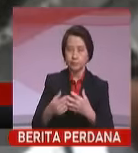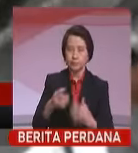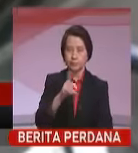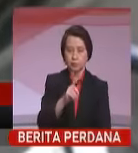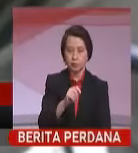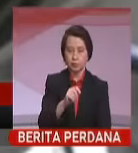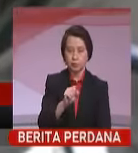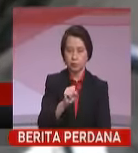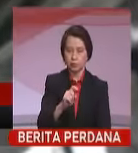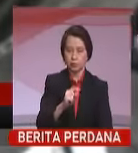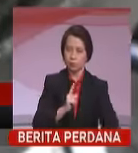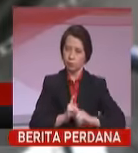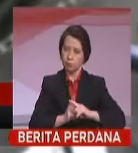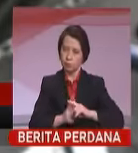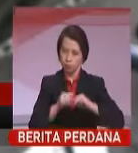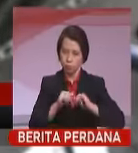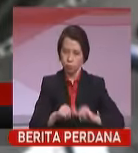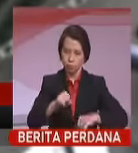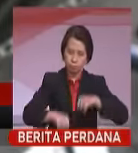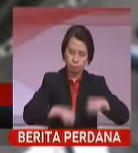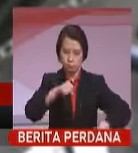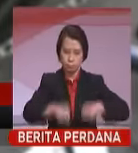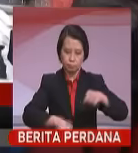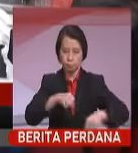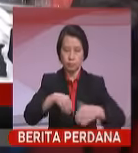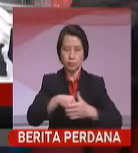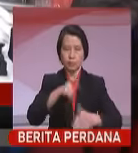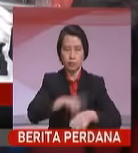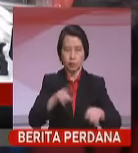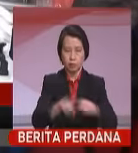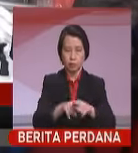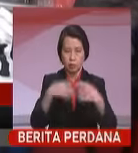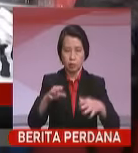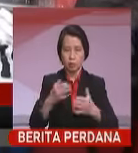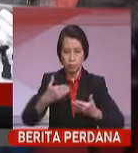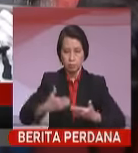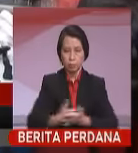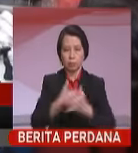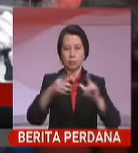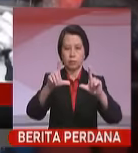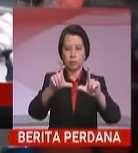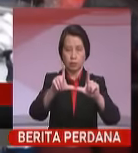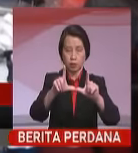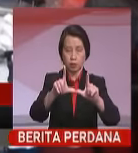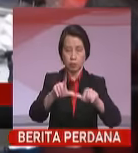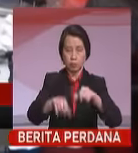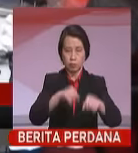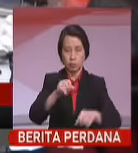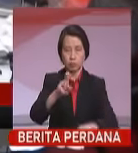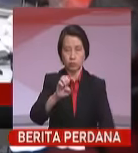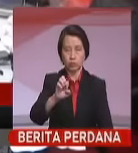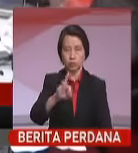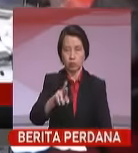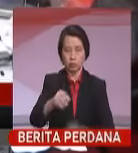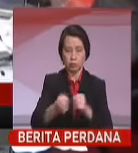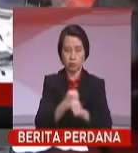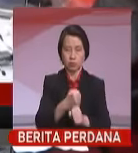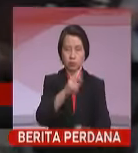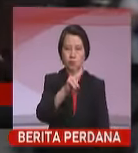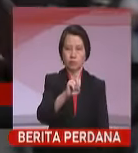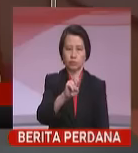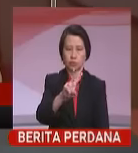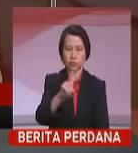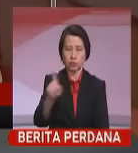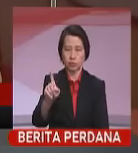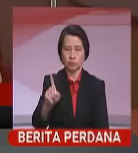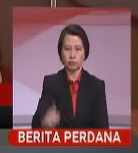TSG tetap optimis meneruskan kayuhan dalam masa sama telah memperbaharui lesen perlembagaan UCI bagi tahun 2021.